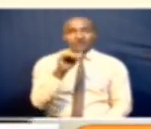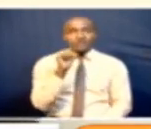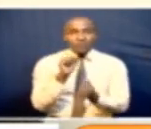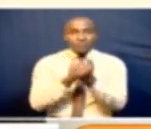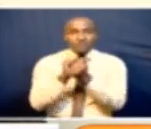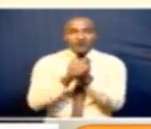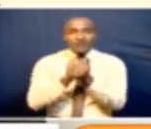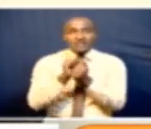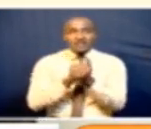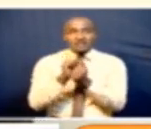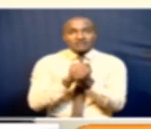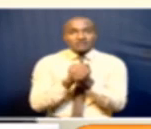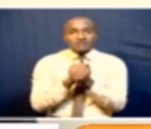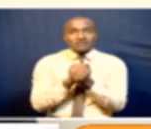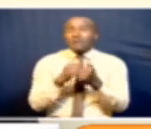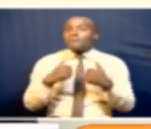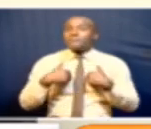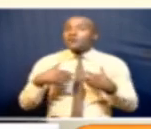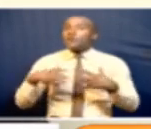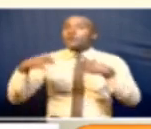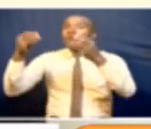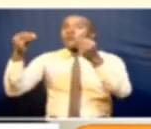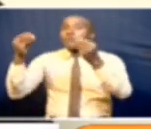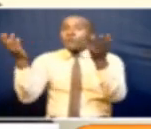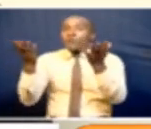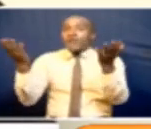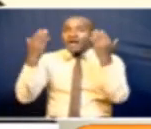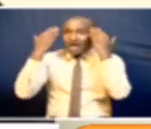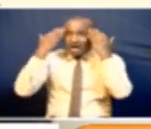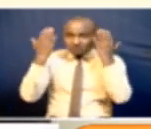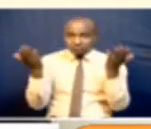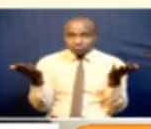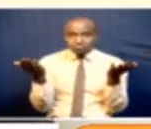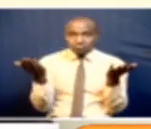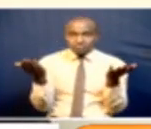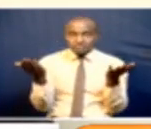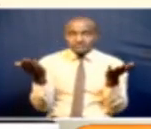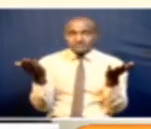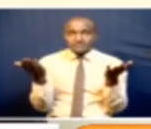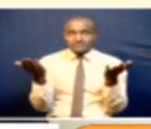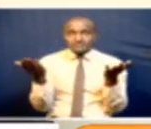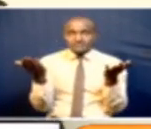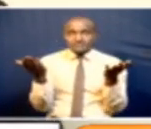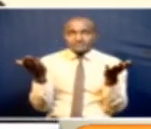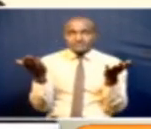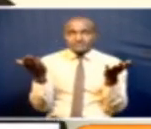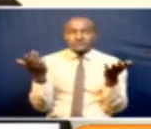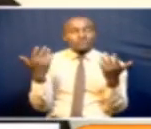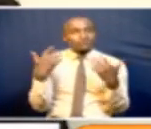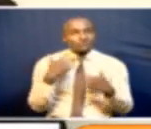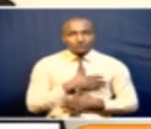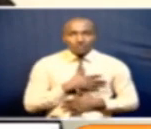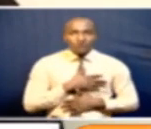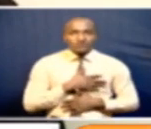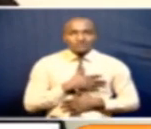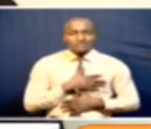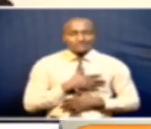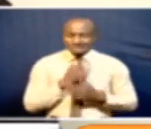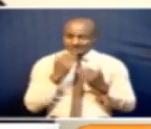I don't know where I'm going to be. So that shock is still stressing